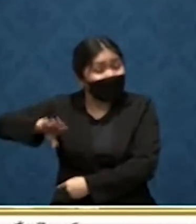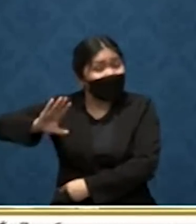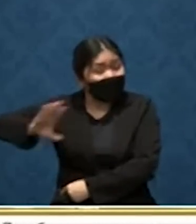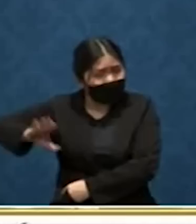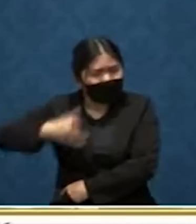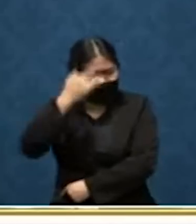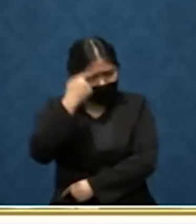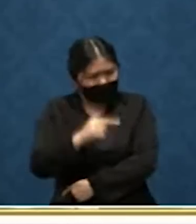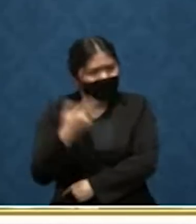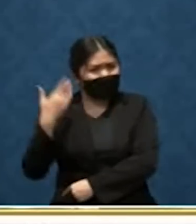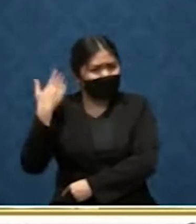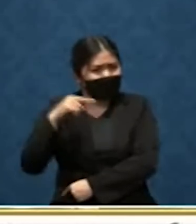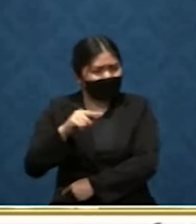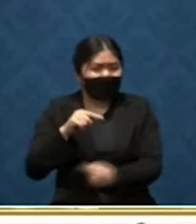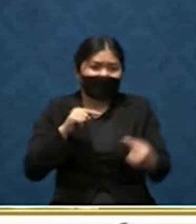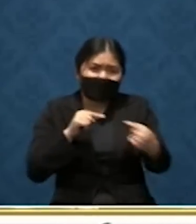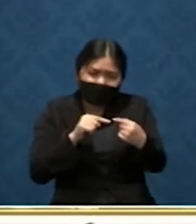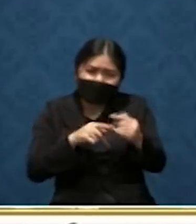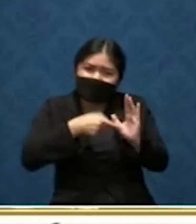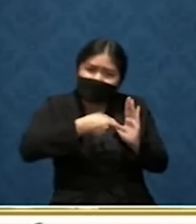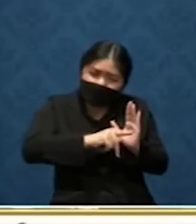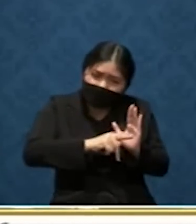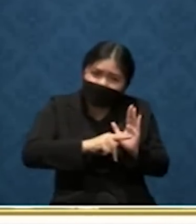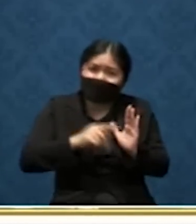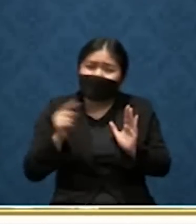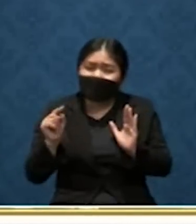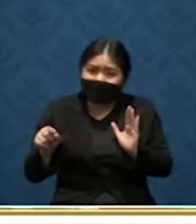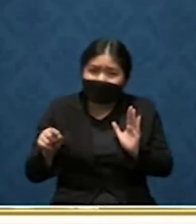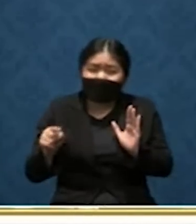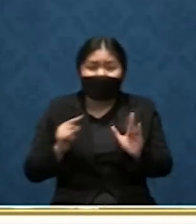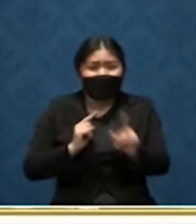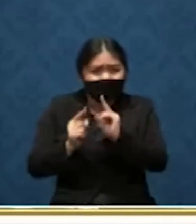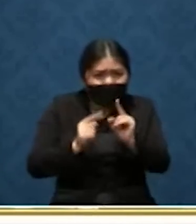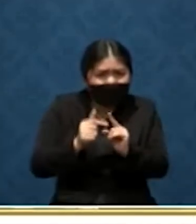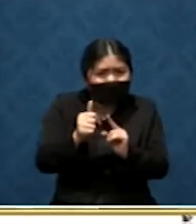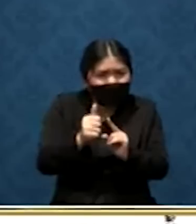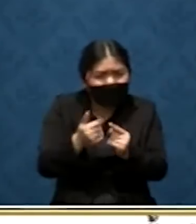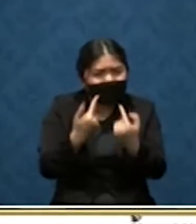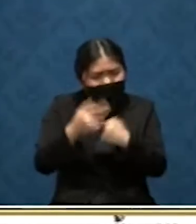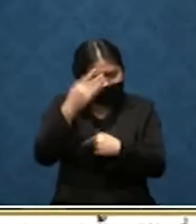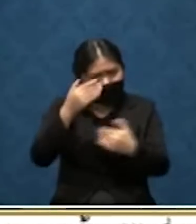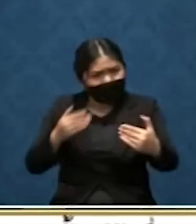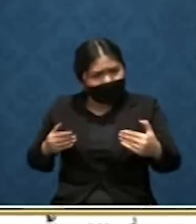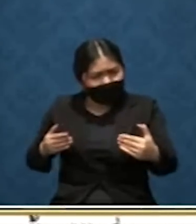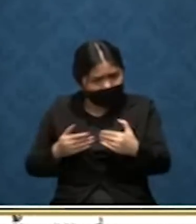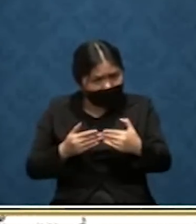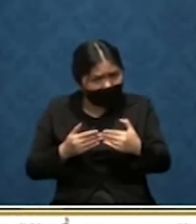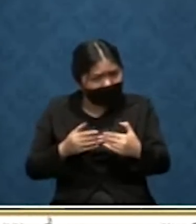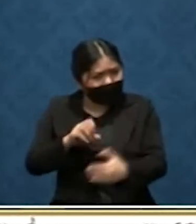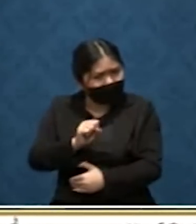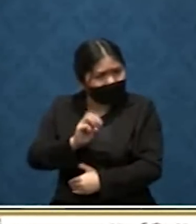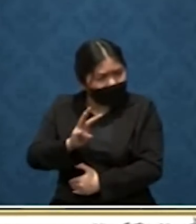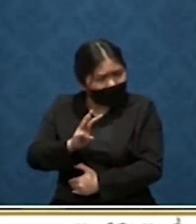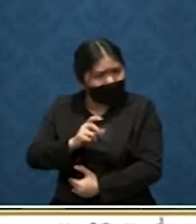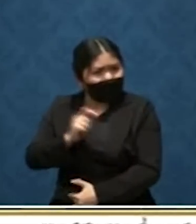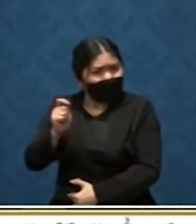ป่อปราไปคุยกันเองได้จะต้องเอามาผ่านการรู้เห็นของสวอออ่างราวกับวาเป็นผู้ดู